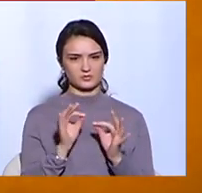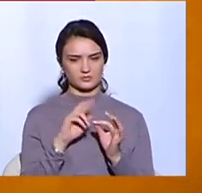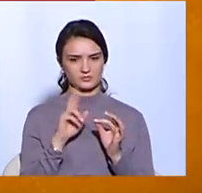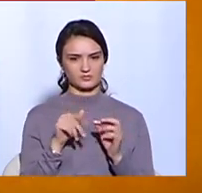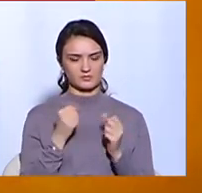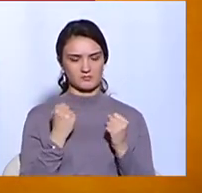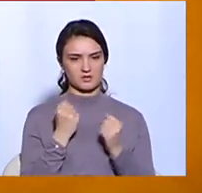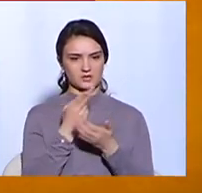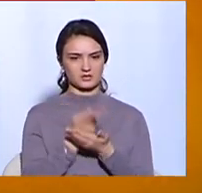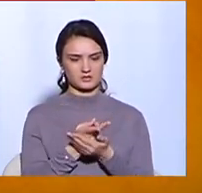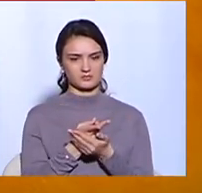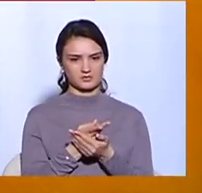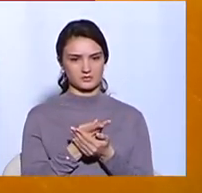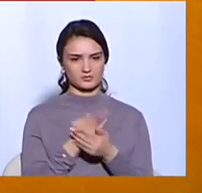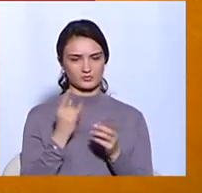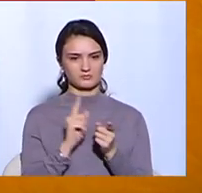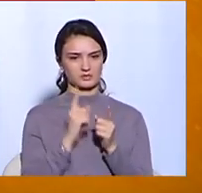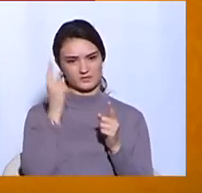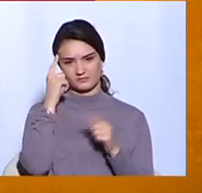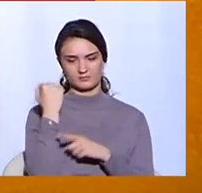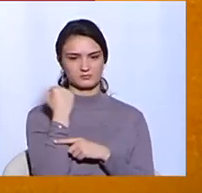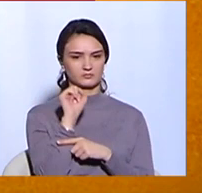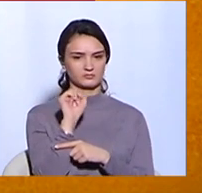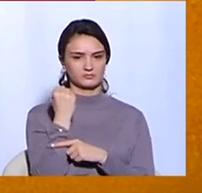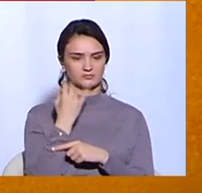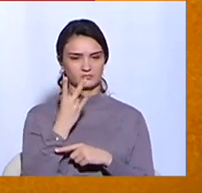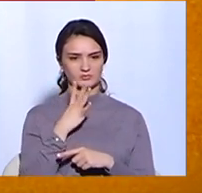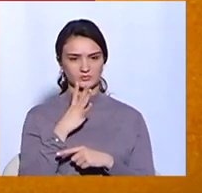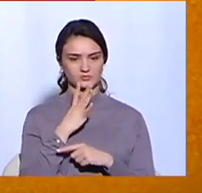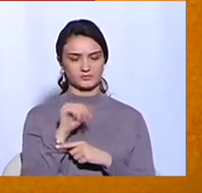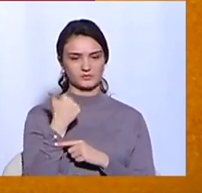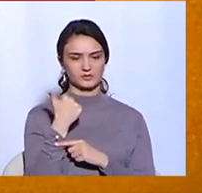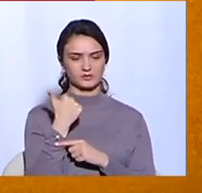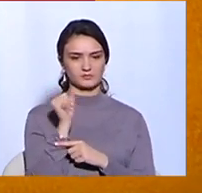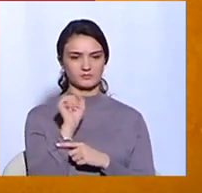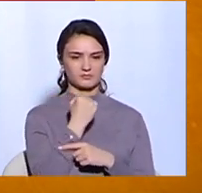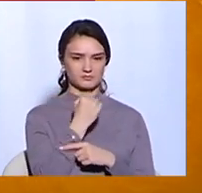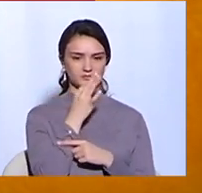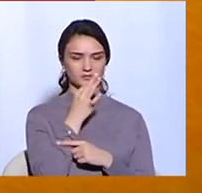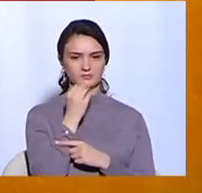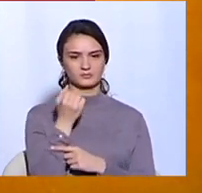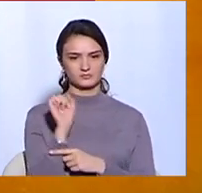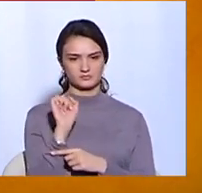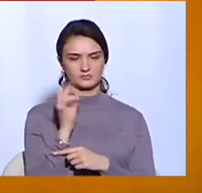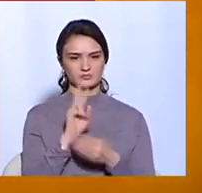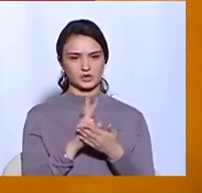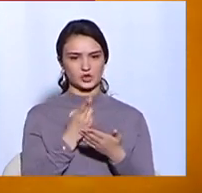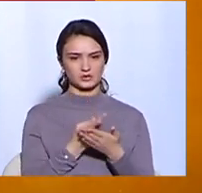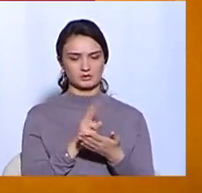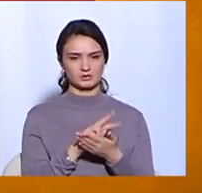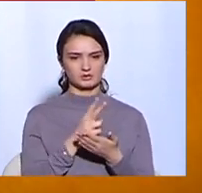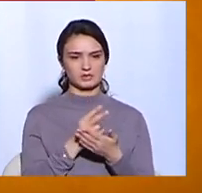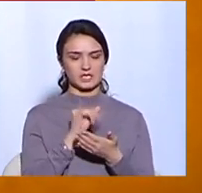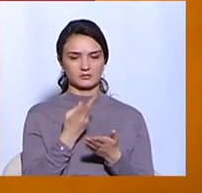მყარ ზედაპირზე. მკვეთრად მიატრიალეთ თავი მონაცვლეობით, მარცხნივ და მარჯვნივ. იკოტრიალეთ, ანუ